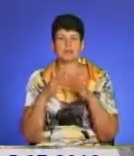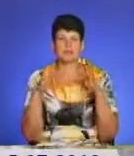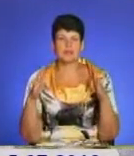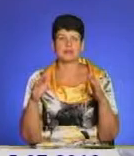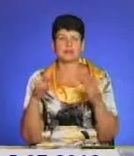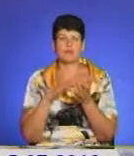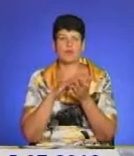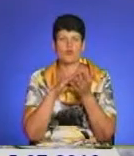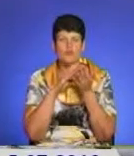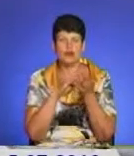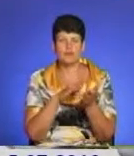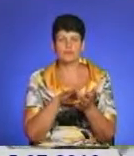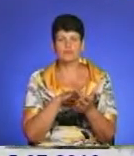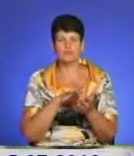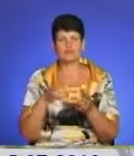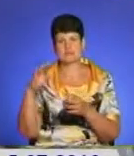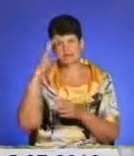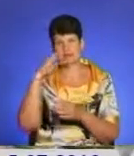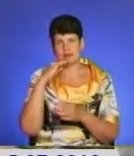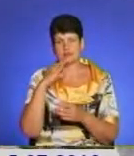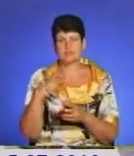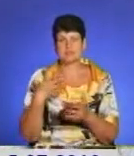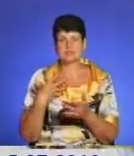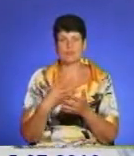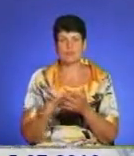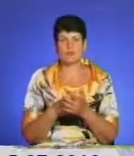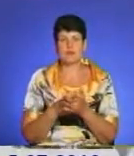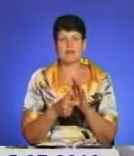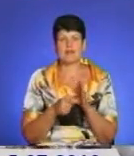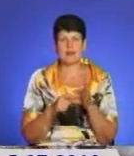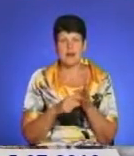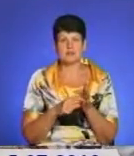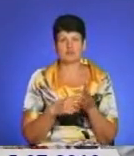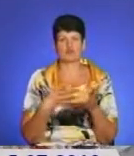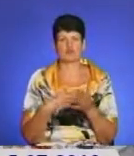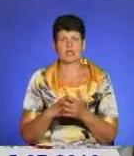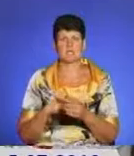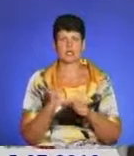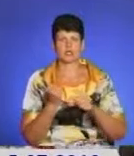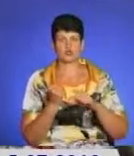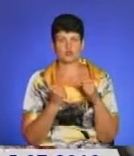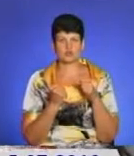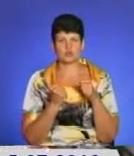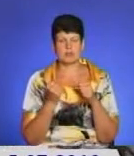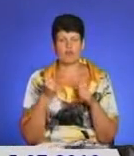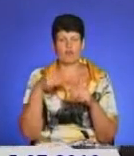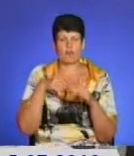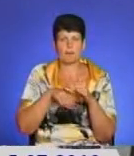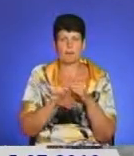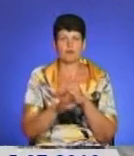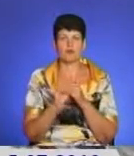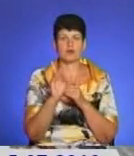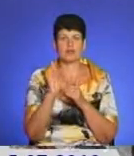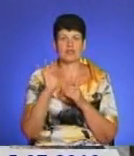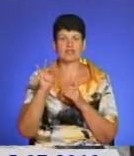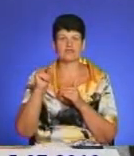був туристичний своїм батьком і своїм класом, і своїми друзями в печеру Кривче.